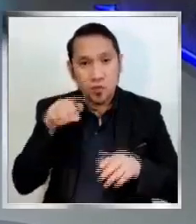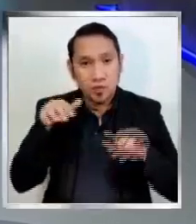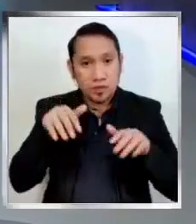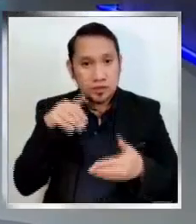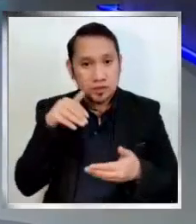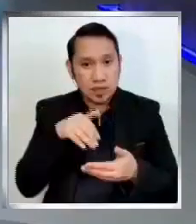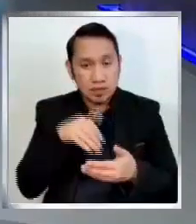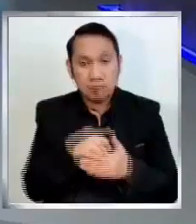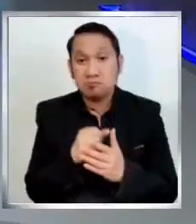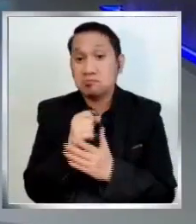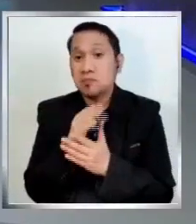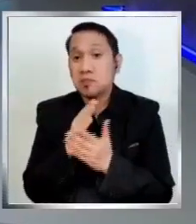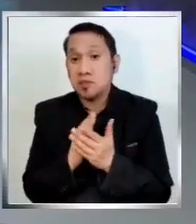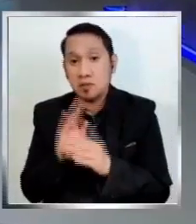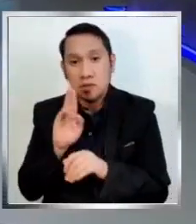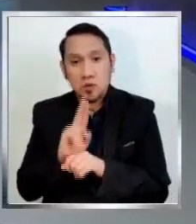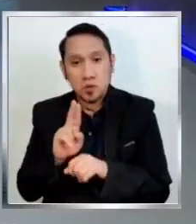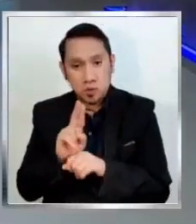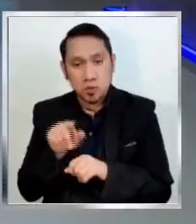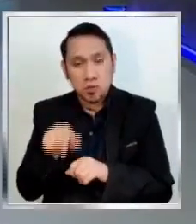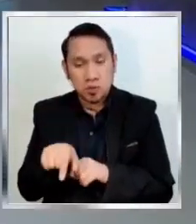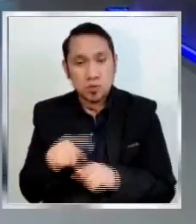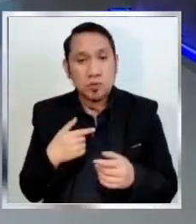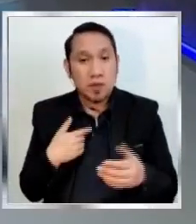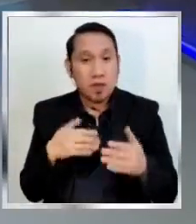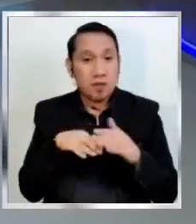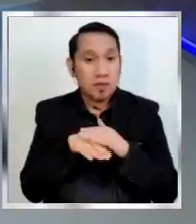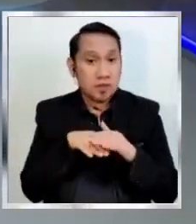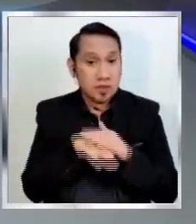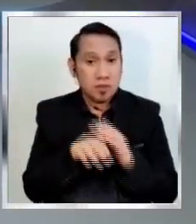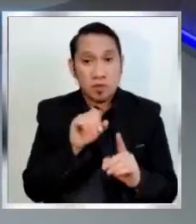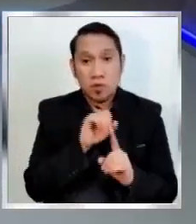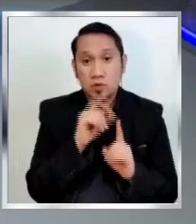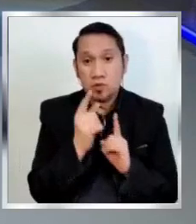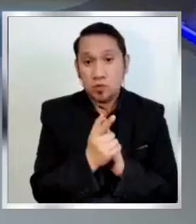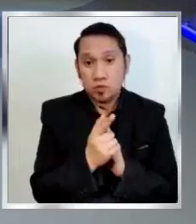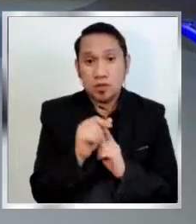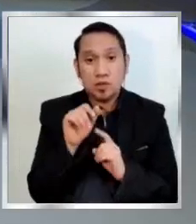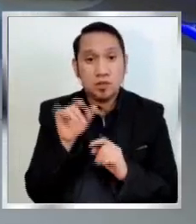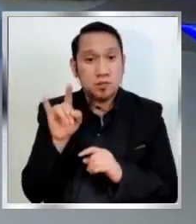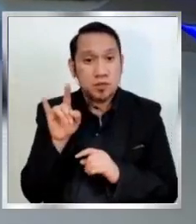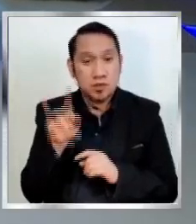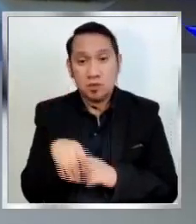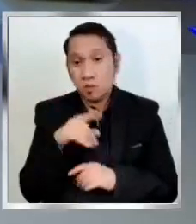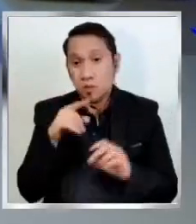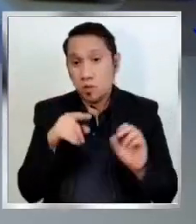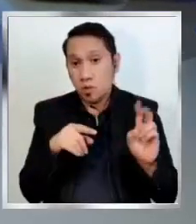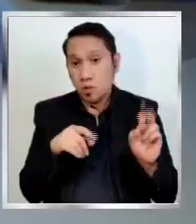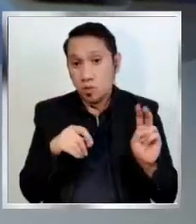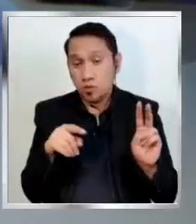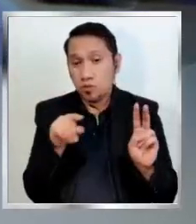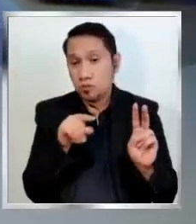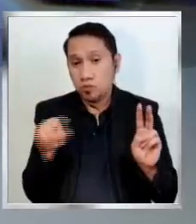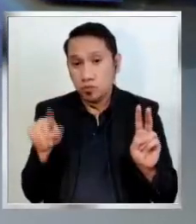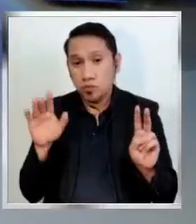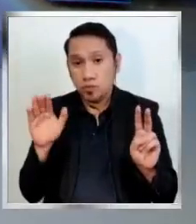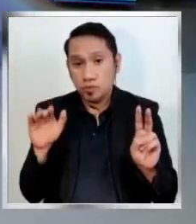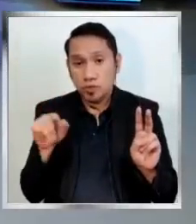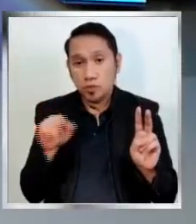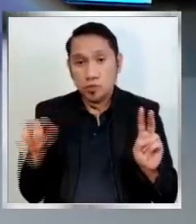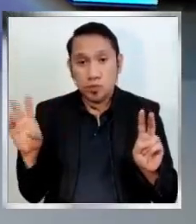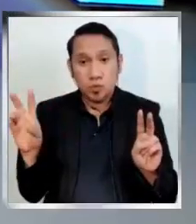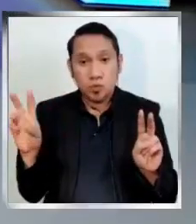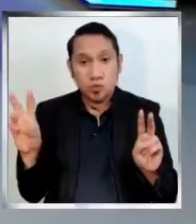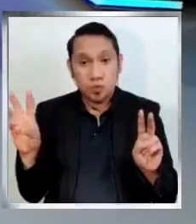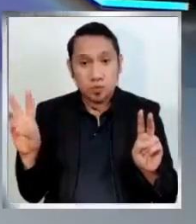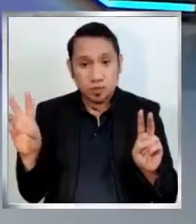iba, pwede na rin daw makapag-access ng social media ang mga edad 12 pati 15 hanggang 16. Mga kapuso,